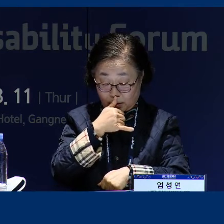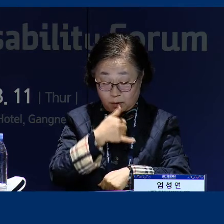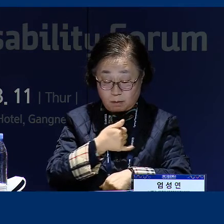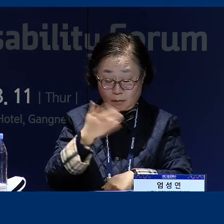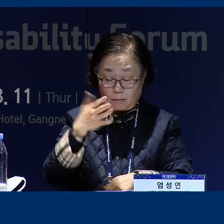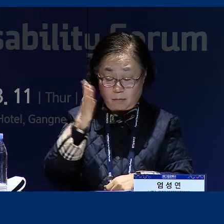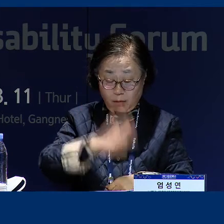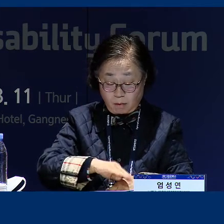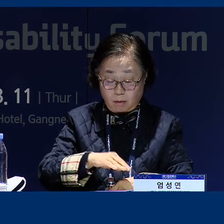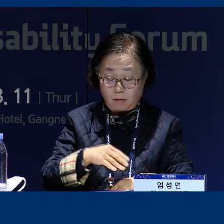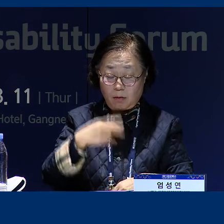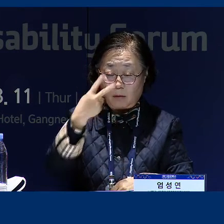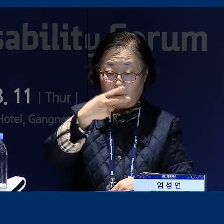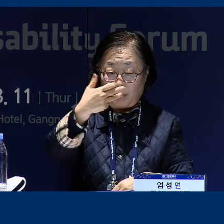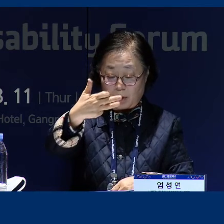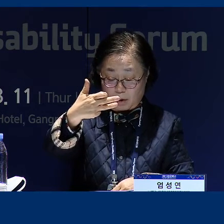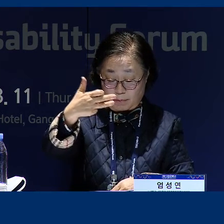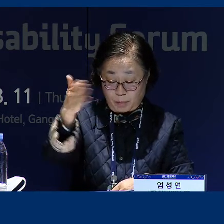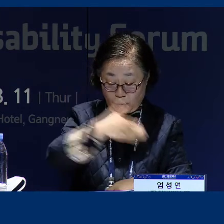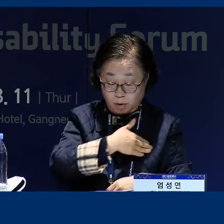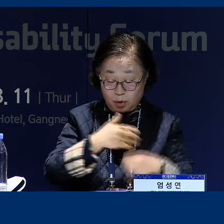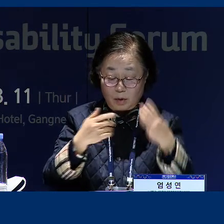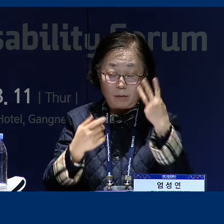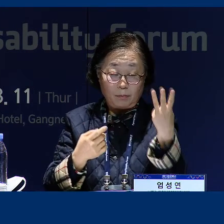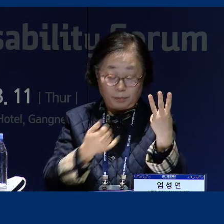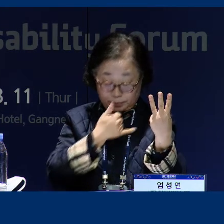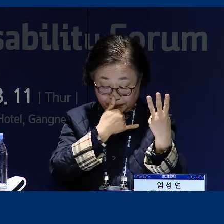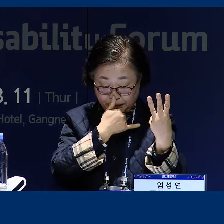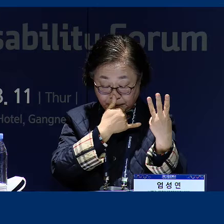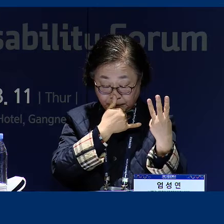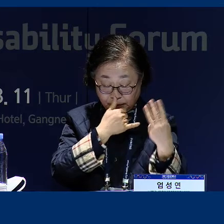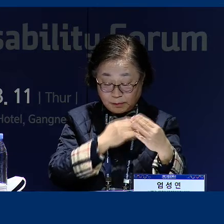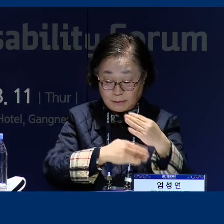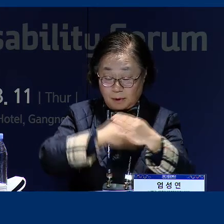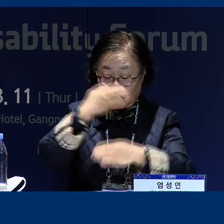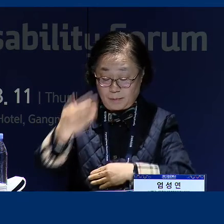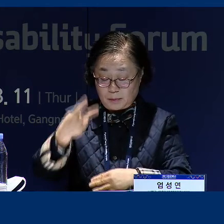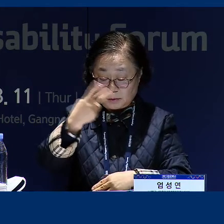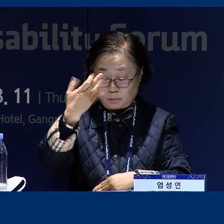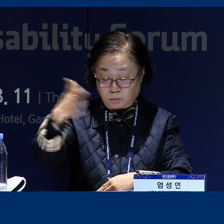배치되어 있었고 2019년부터는 2곳으로 축소되었습니다.